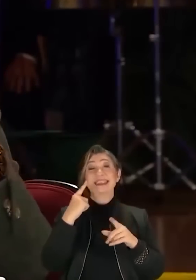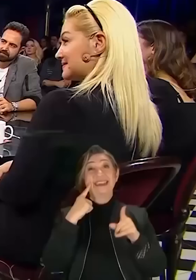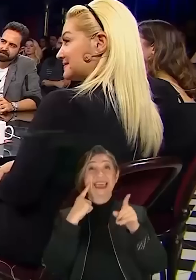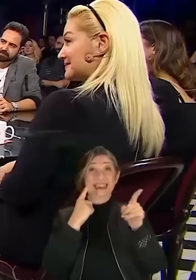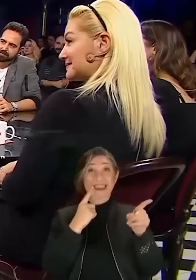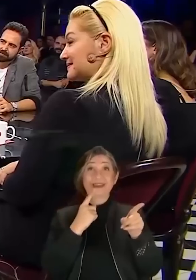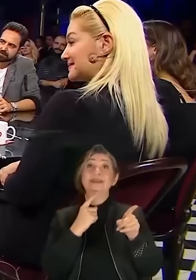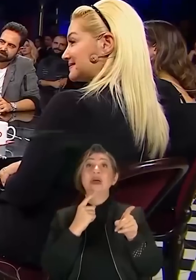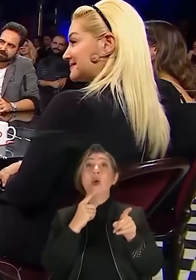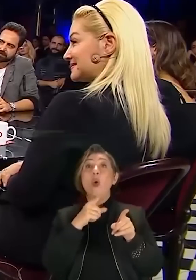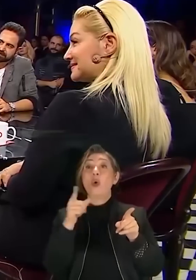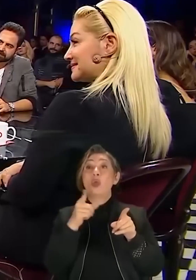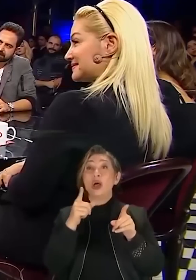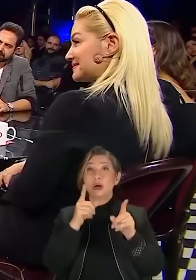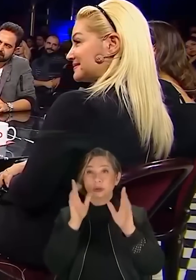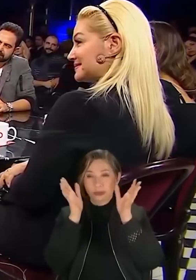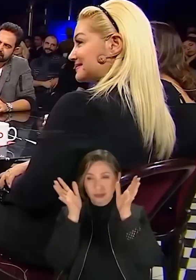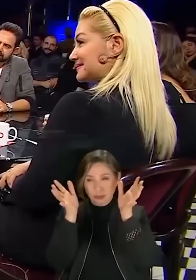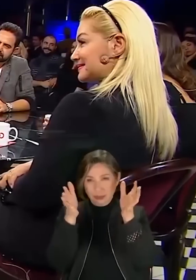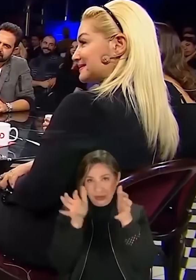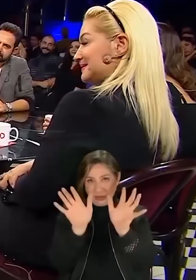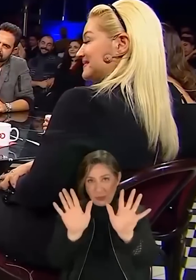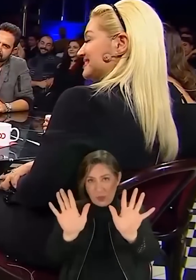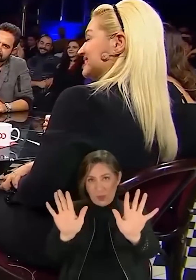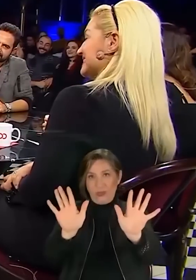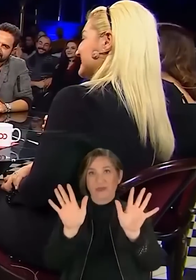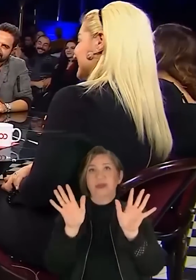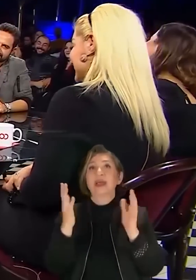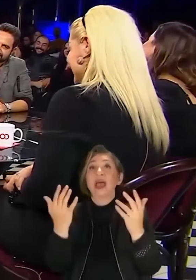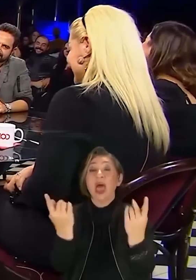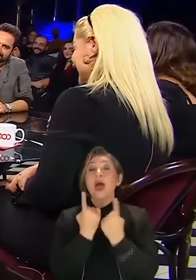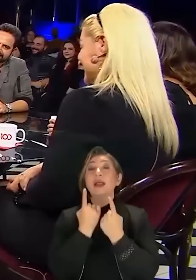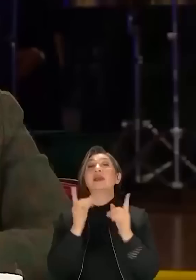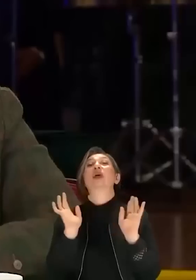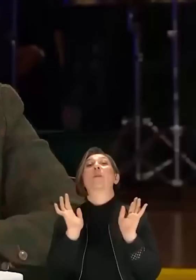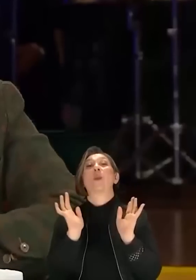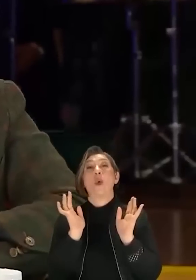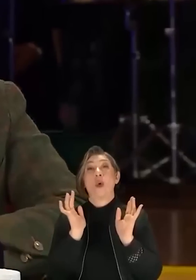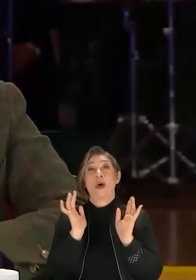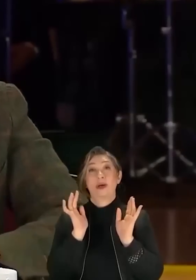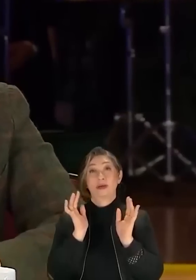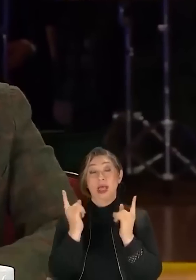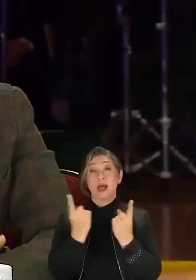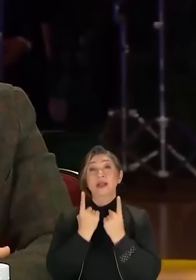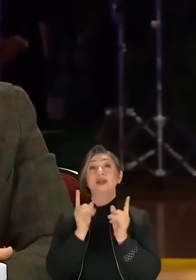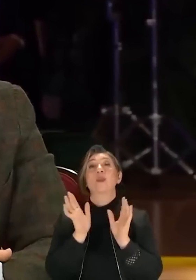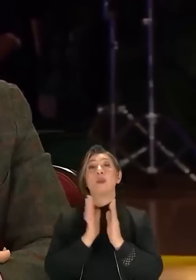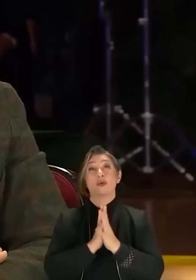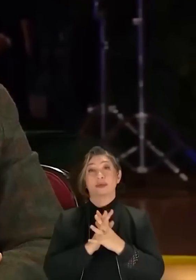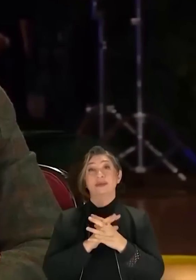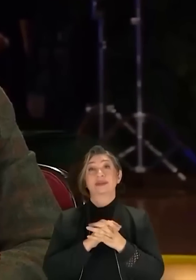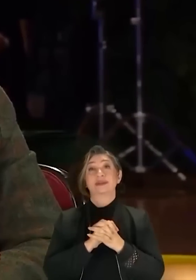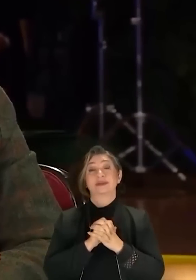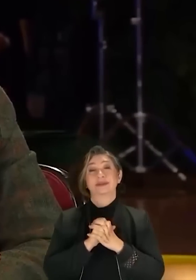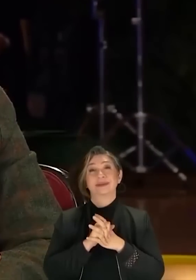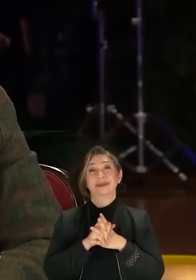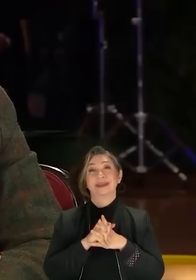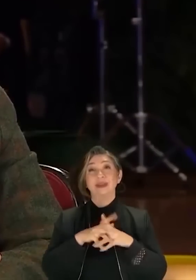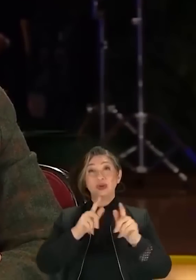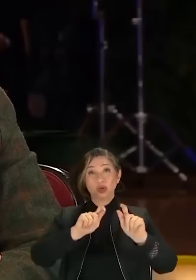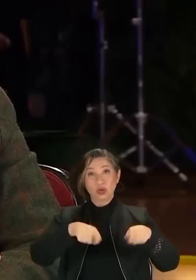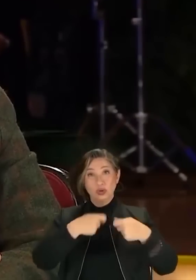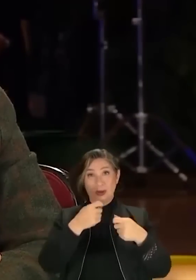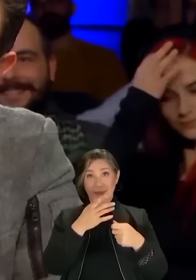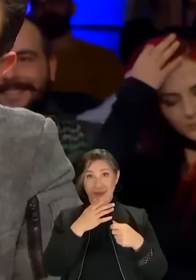Sedacığım, Seda Sayan onları aurasıyla itiyor. Pek yaklaşamıyor. Pek yaklaşamıyorlar. Sen onun şeyi